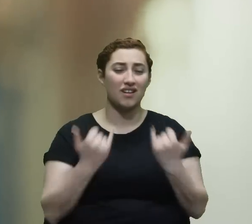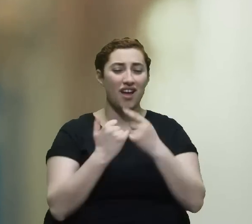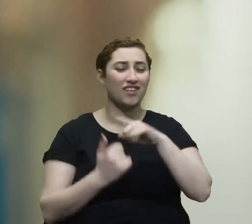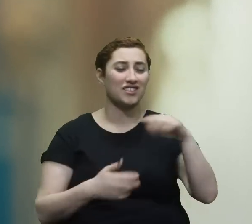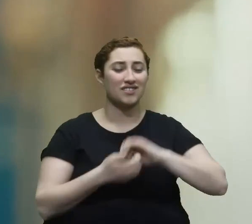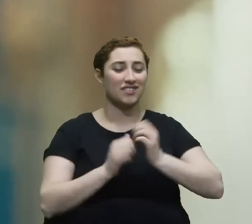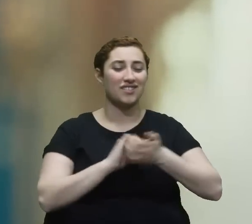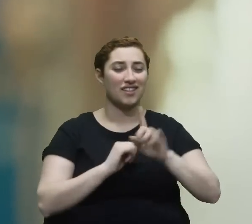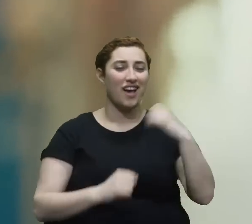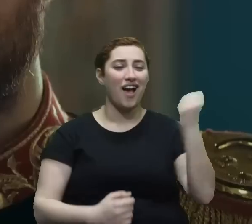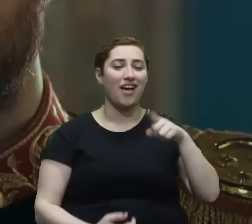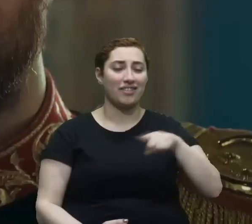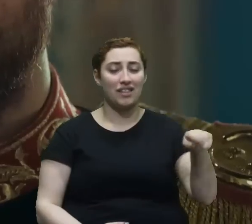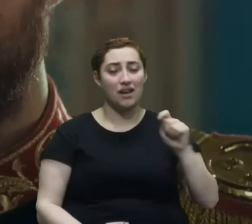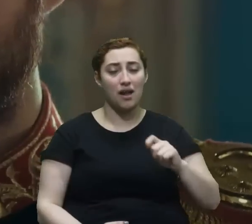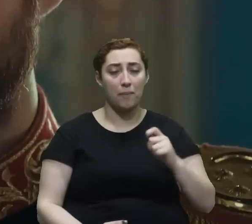Kardeşlik Teşkilatı'nın katilleri.